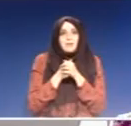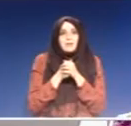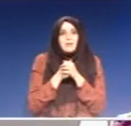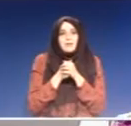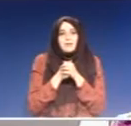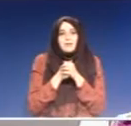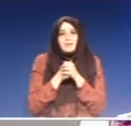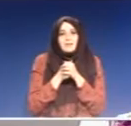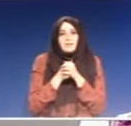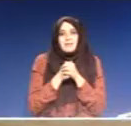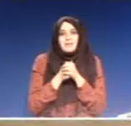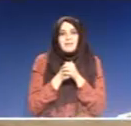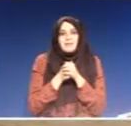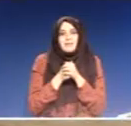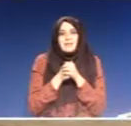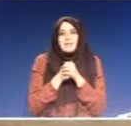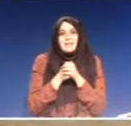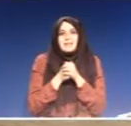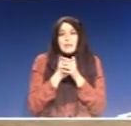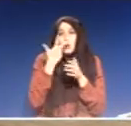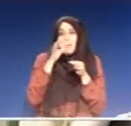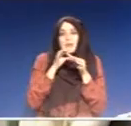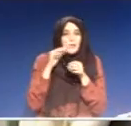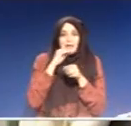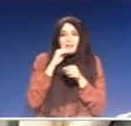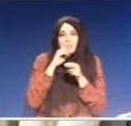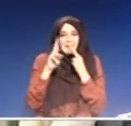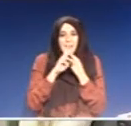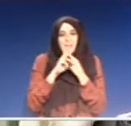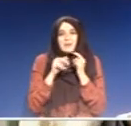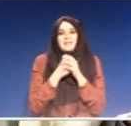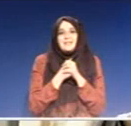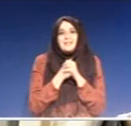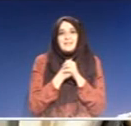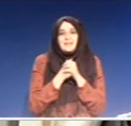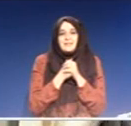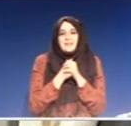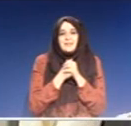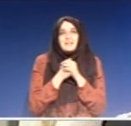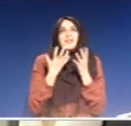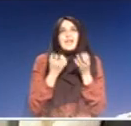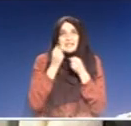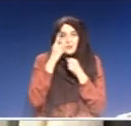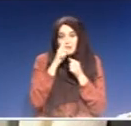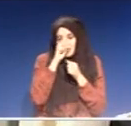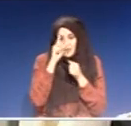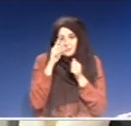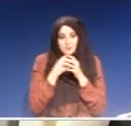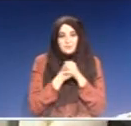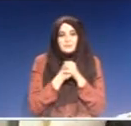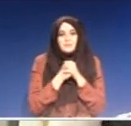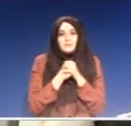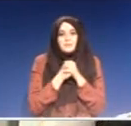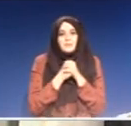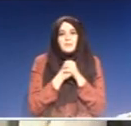وضحت امور عديده ان شاء الله نمسوها كامل ان شاء الله، نمسو كل هذه النقاط ان شاء الله. نعم تفضل باذن الله. نعم. وطبعا النقاط اللي شفنا ما